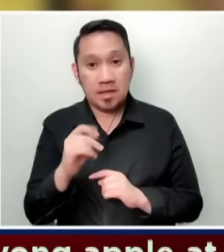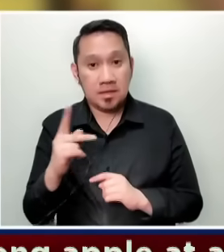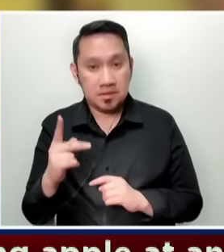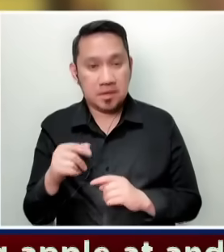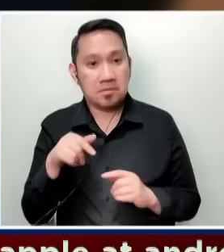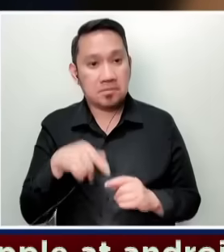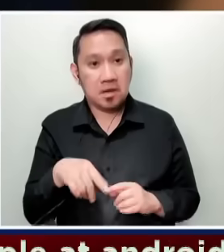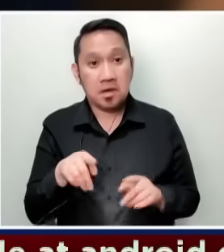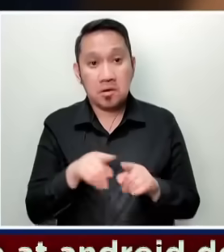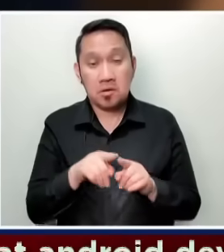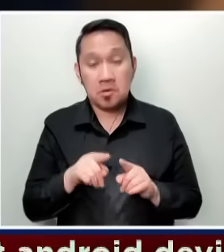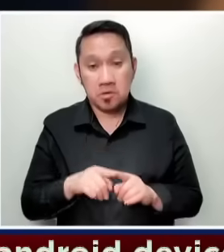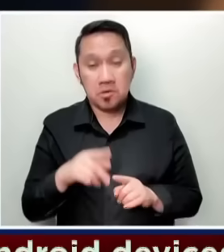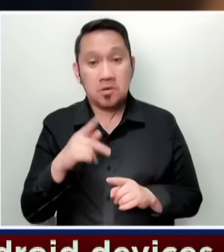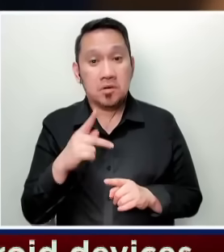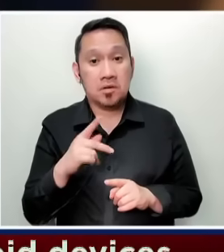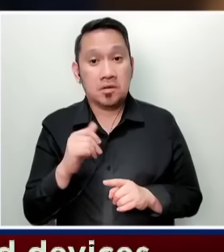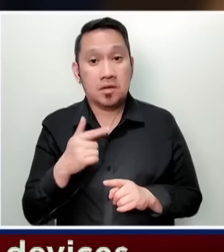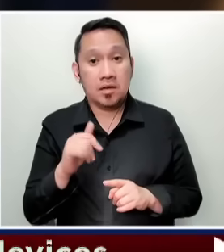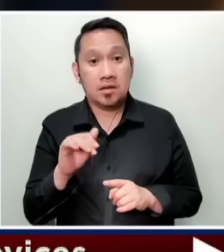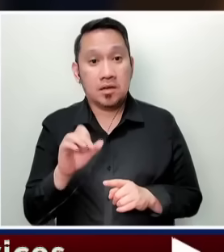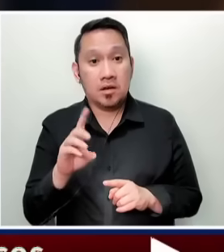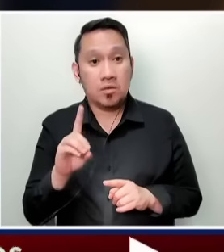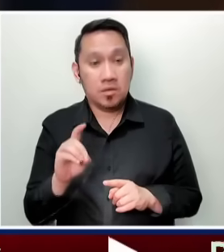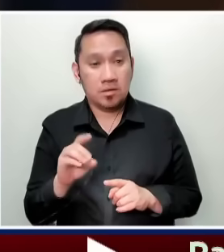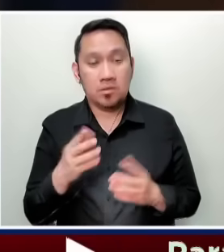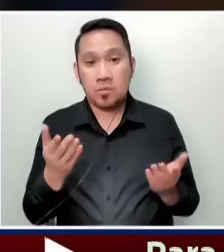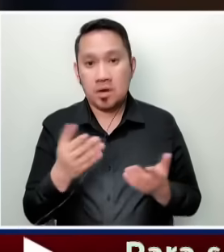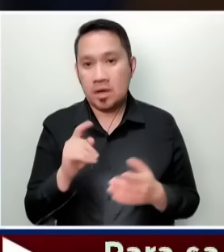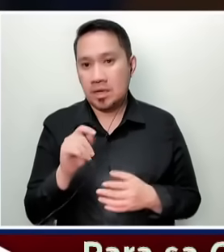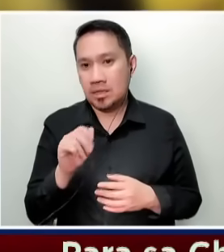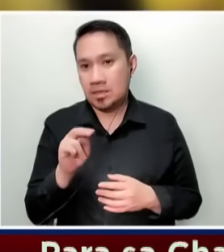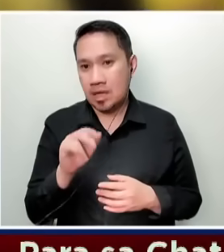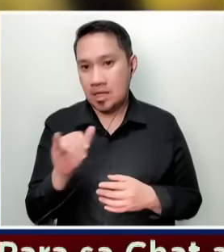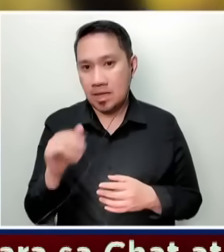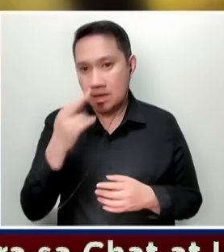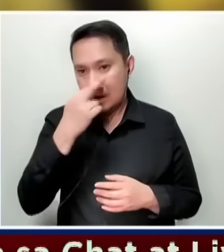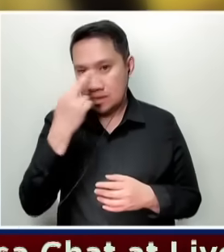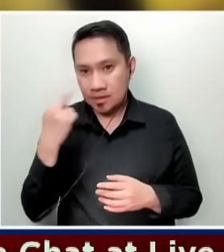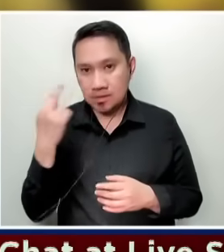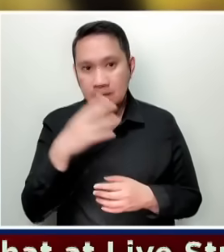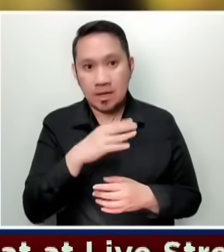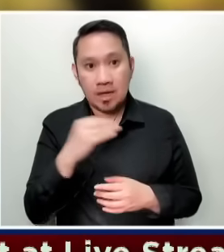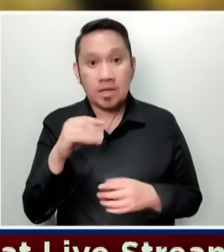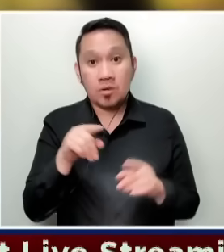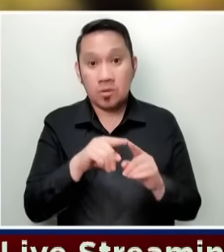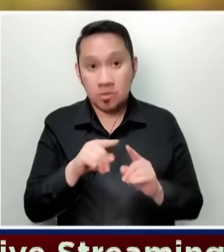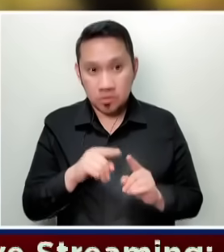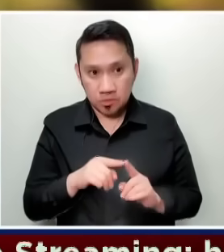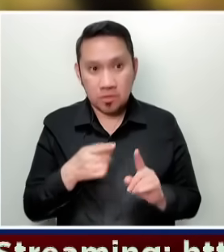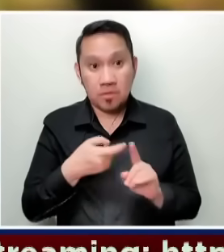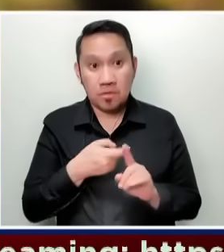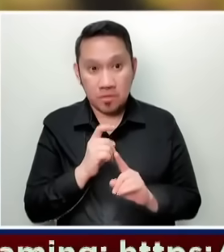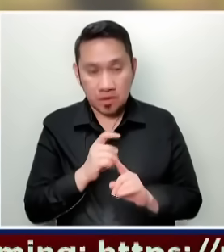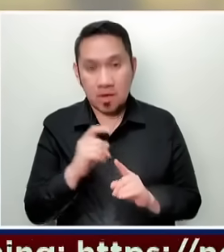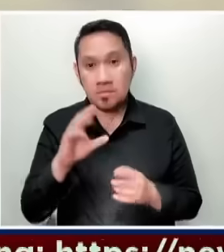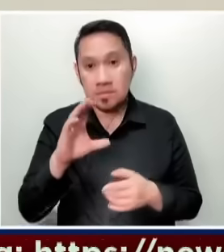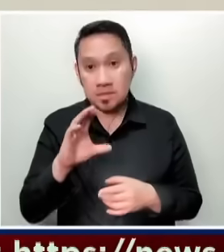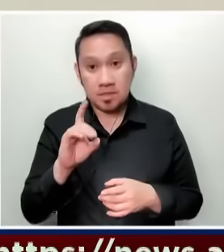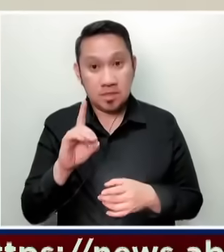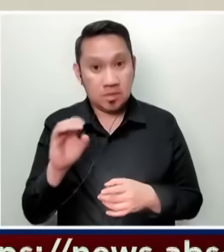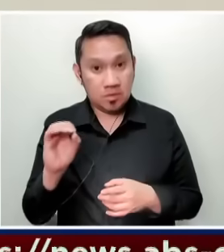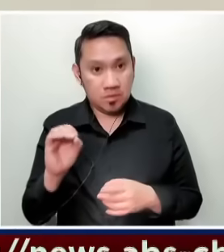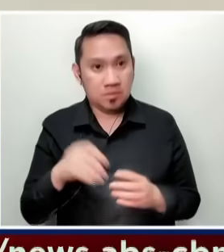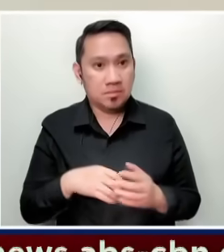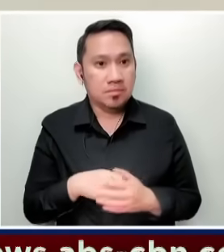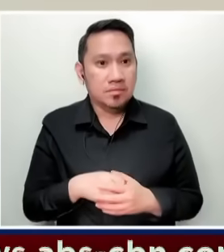ang isang PDL ng barangay kay Buto, Tanay Rizal, at maging ang isang PDL ng barangay Ipunan, Cagayan de Oro City.